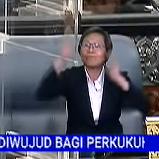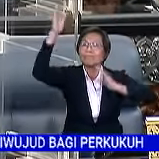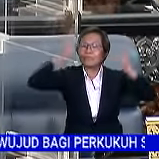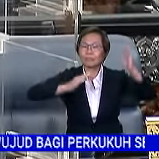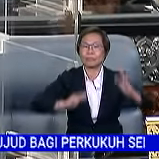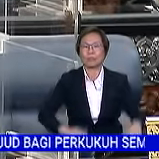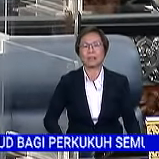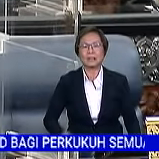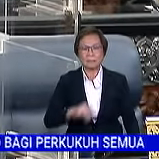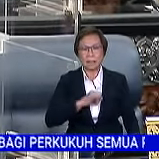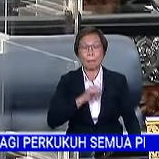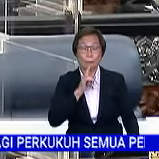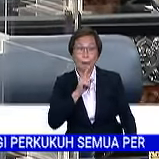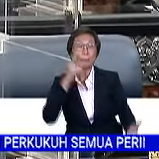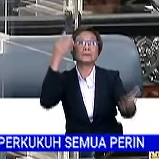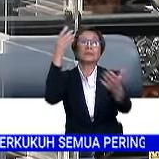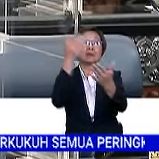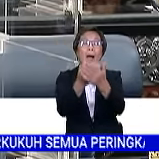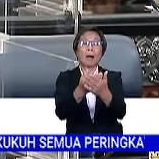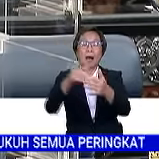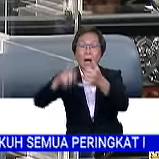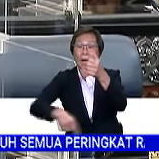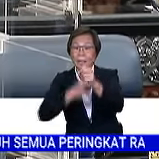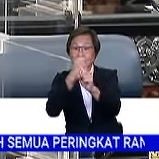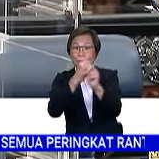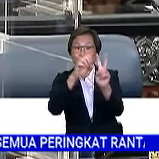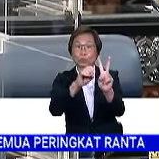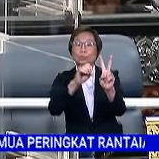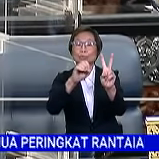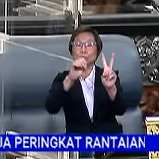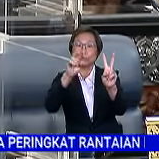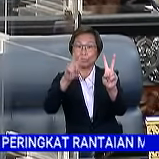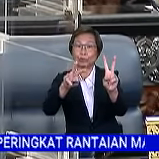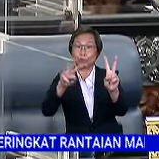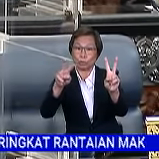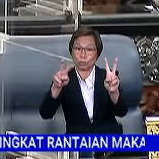Ingin memastikan menjelang tahun akhir tahun hadapan, liputan